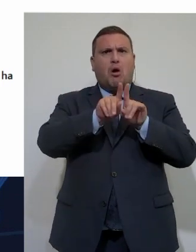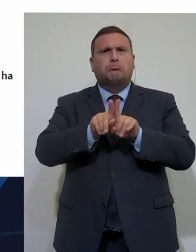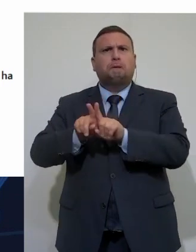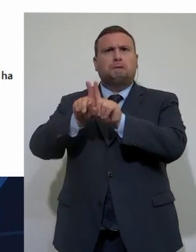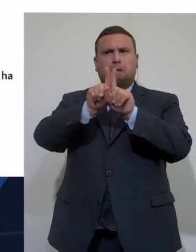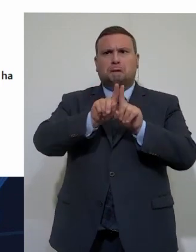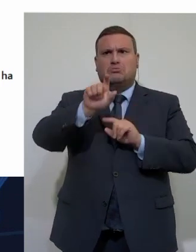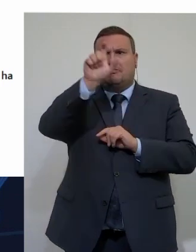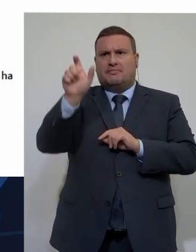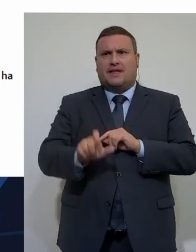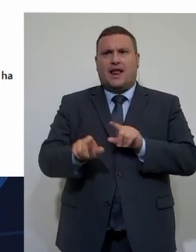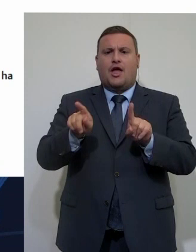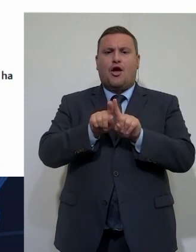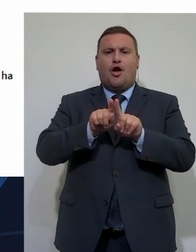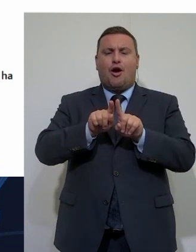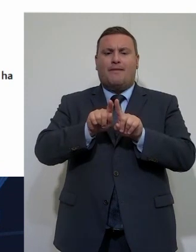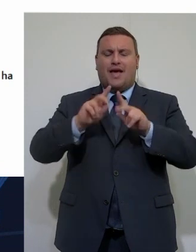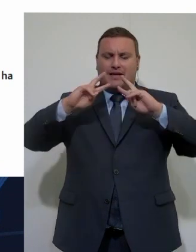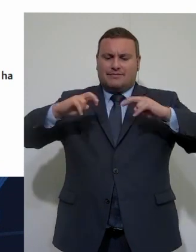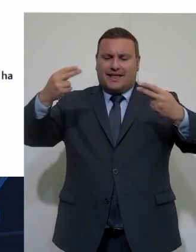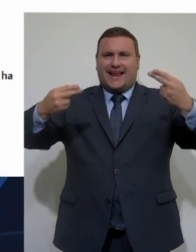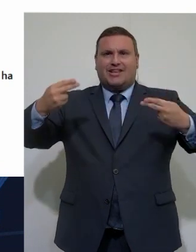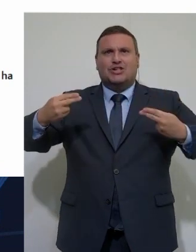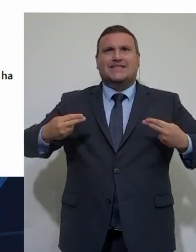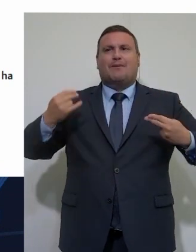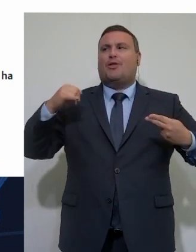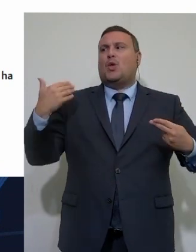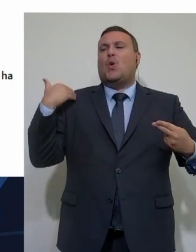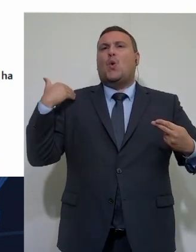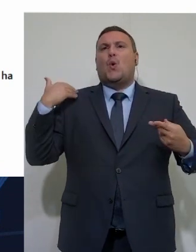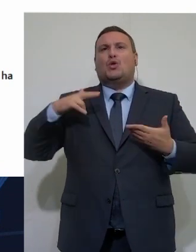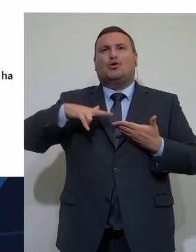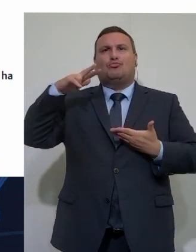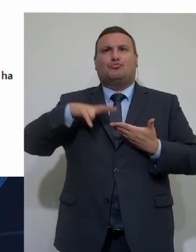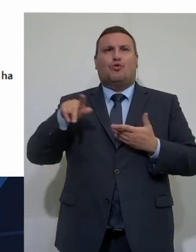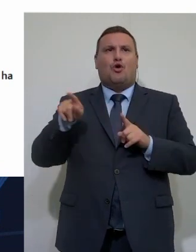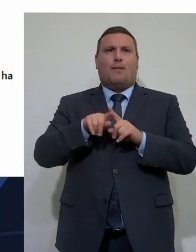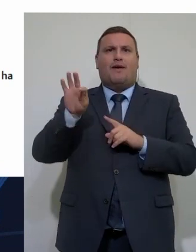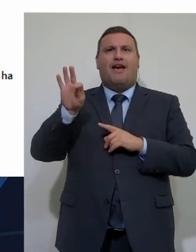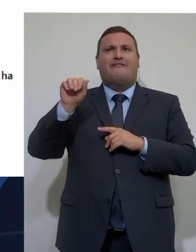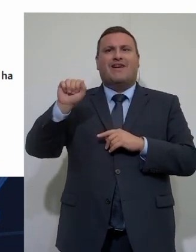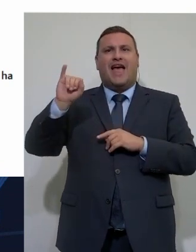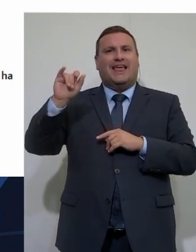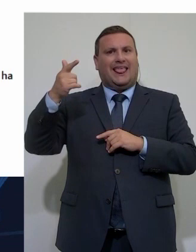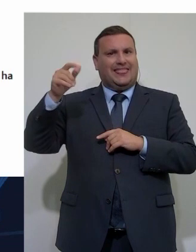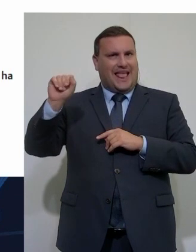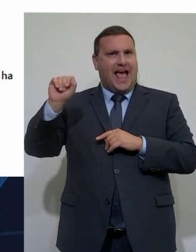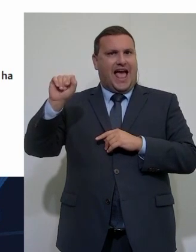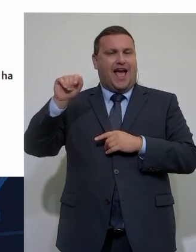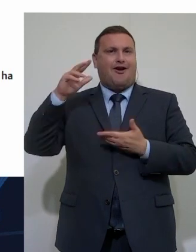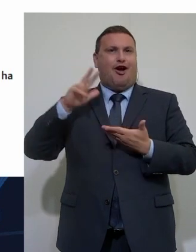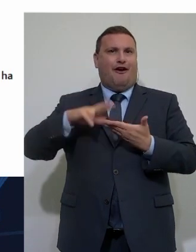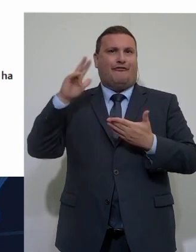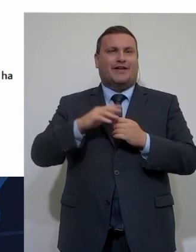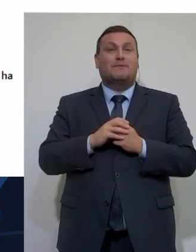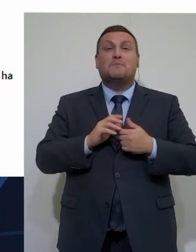un recente censimento che abbiamo commissionato come FAITA viene a dimostrare. La regione